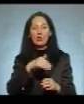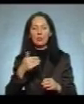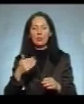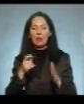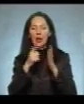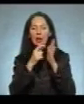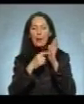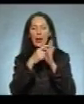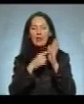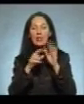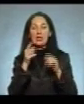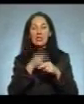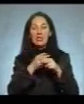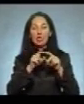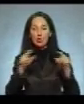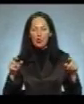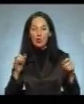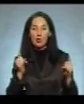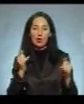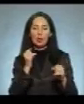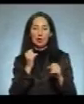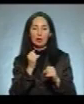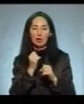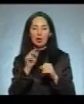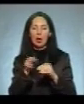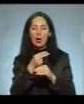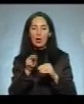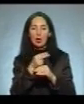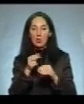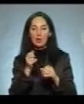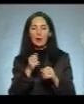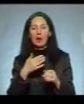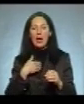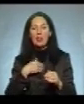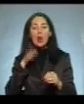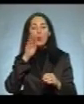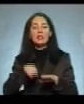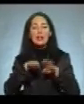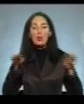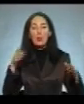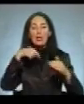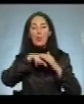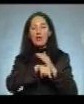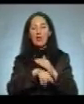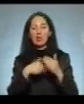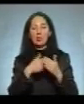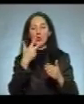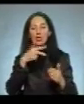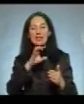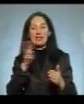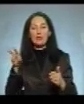трубу, переварили і усунули цю несправність. Але нам затопило підвал. Порядка 30 сантиметрів води там в цьому